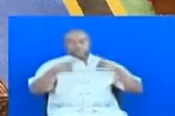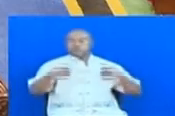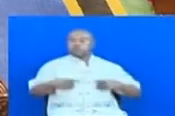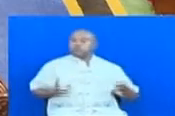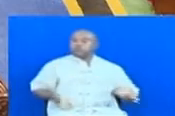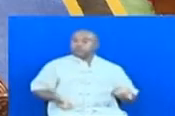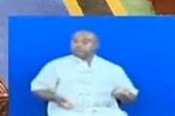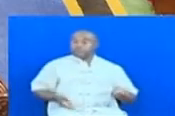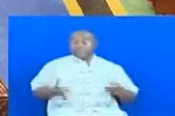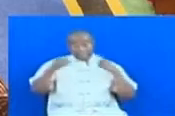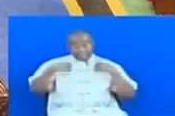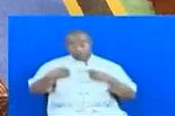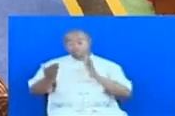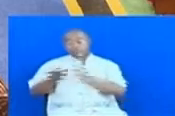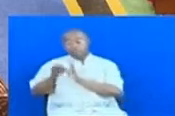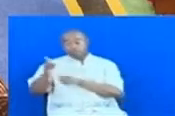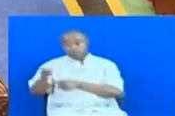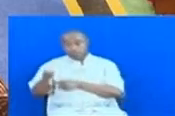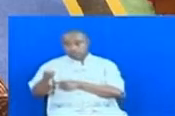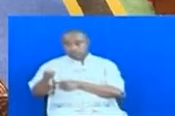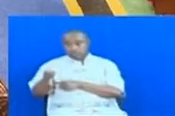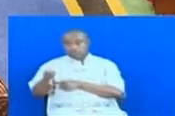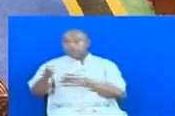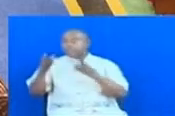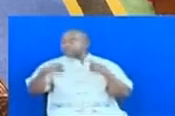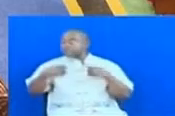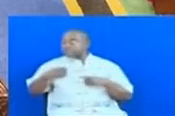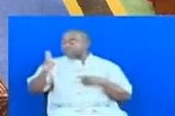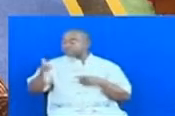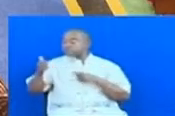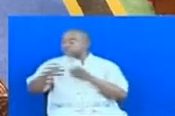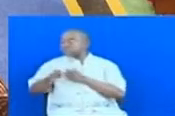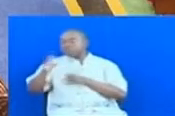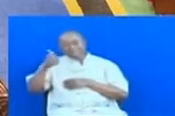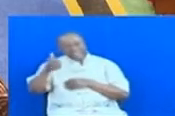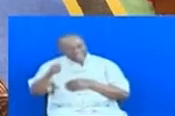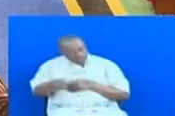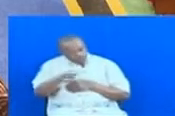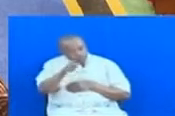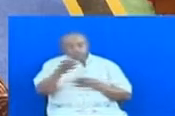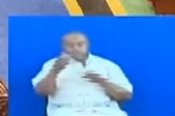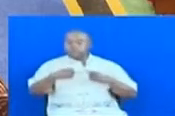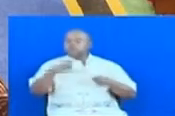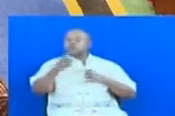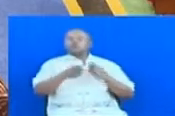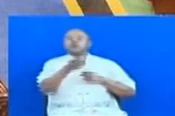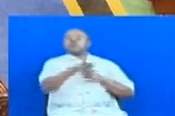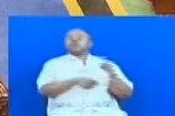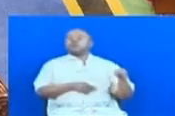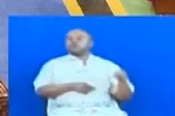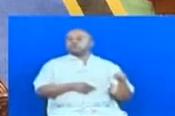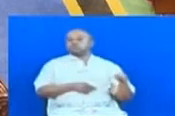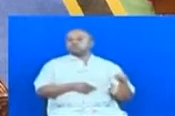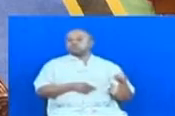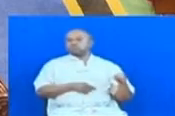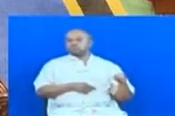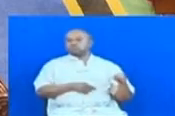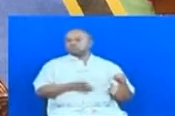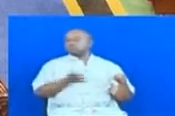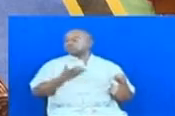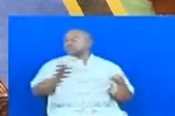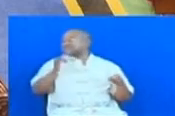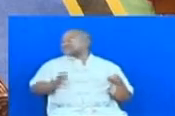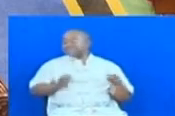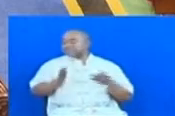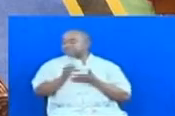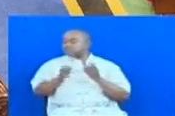japokuwa diwani ameomba, hata kama madeni ya halmashauri ikilipa bado yule diwani anaendelea kudaiwa. Sitaki kuzitaja hizo